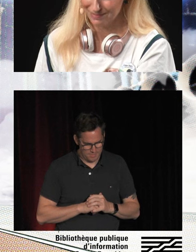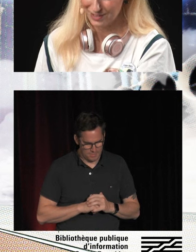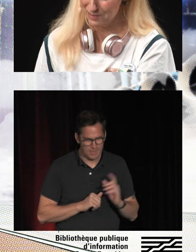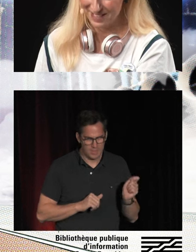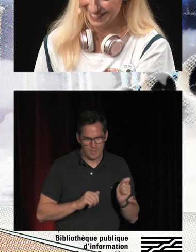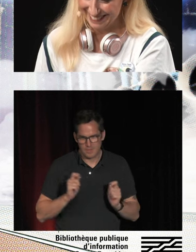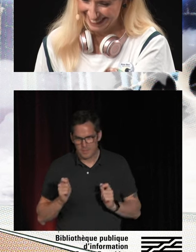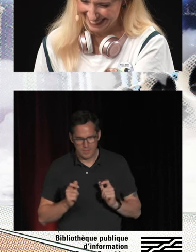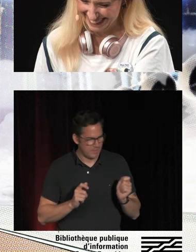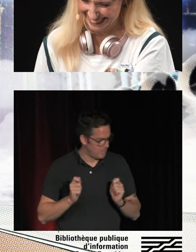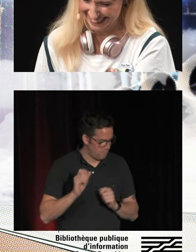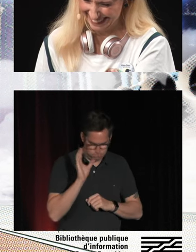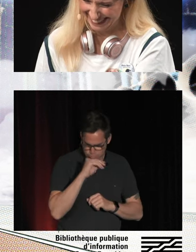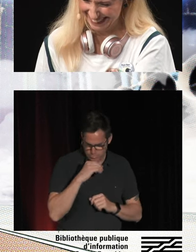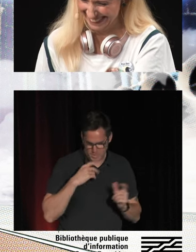J'ai oublié.